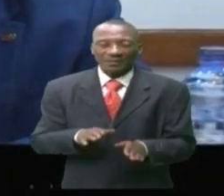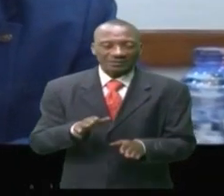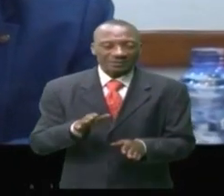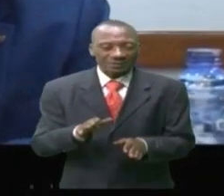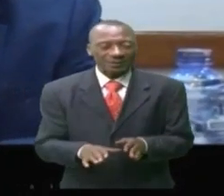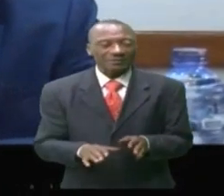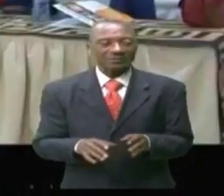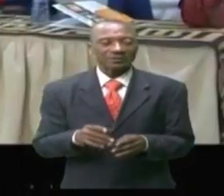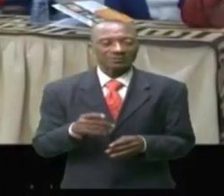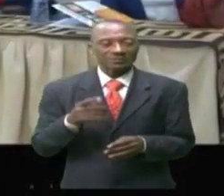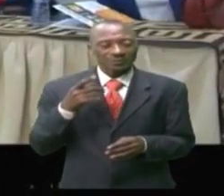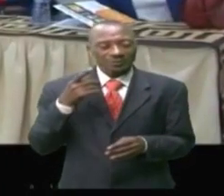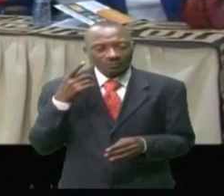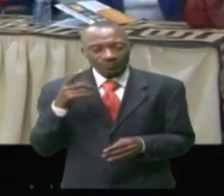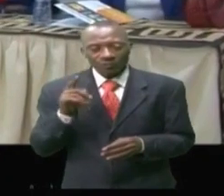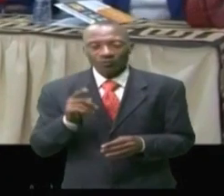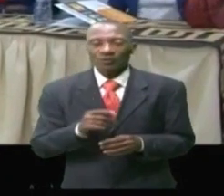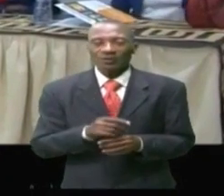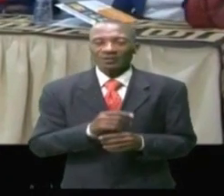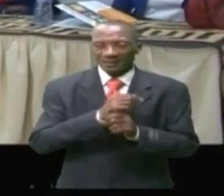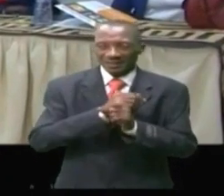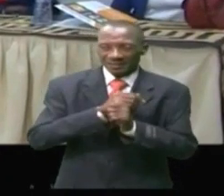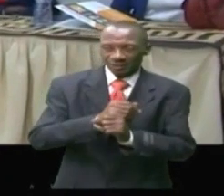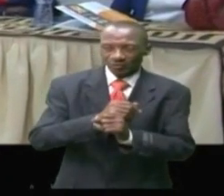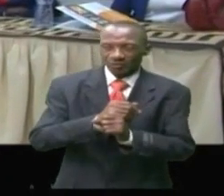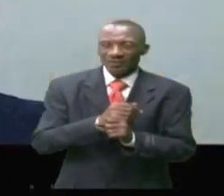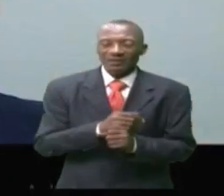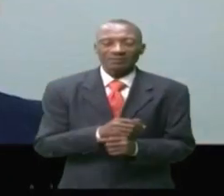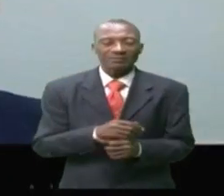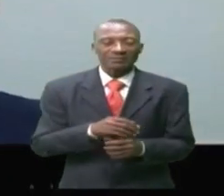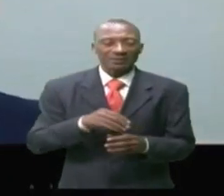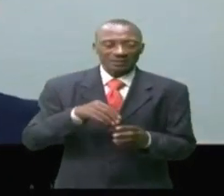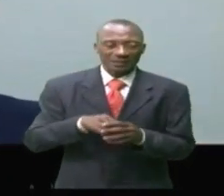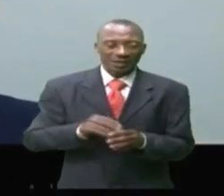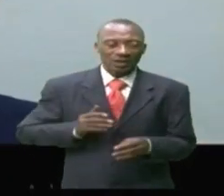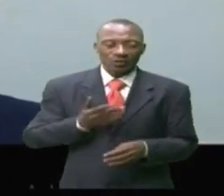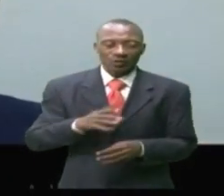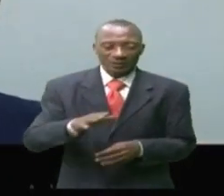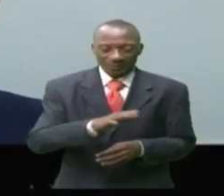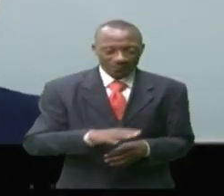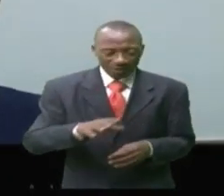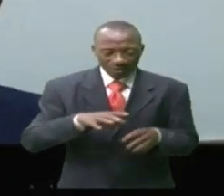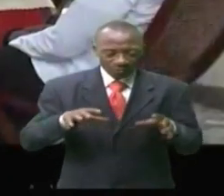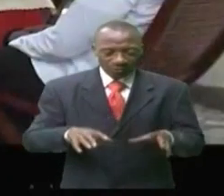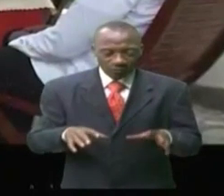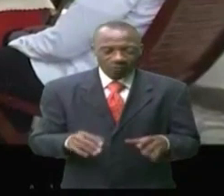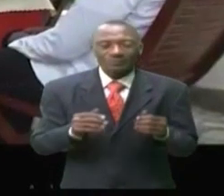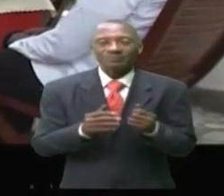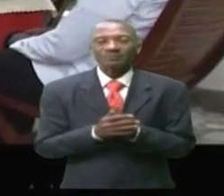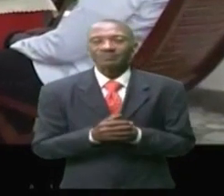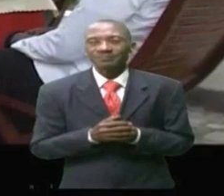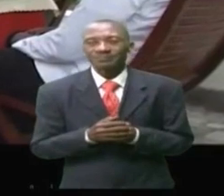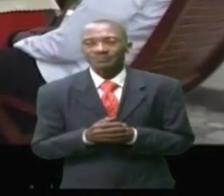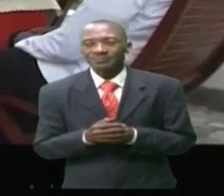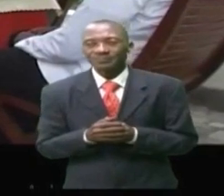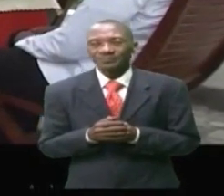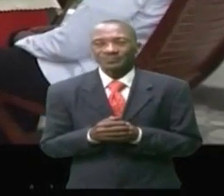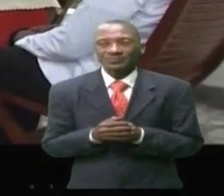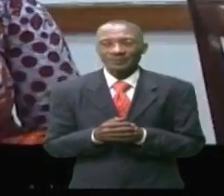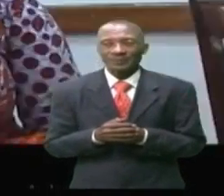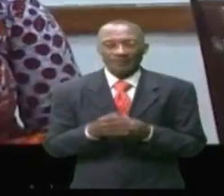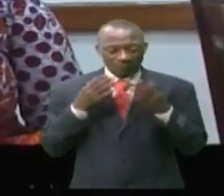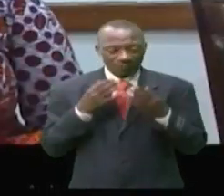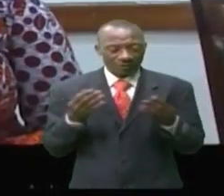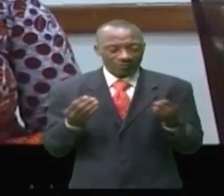sécurité des droits fonciers en République démocratique du Congo et l'adaptation du module conjoint. Ceci en vue de donner la possibilité